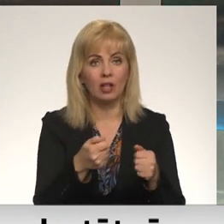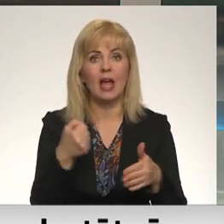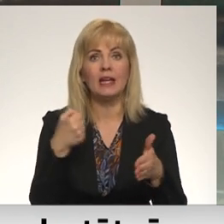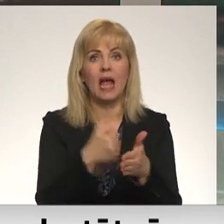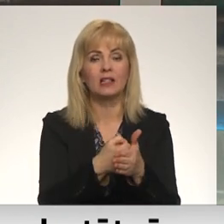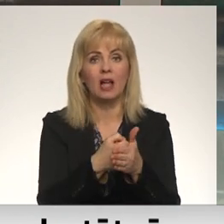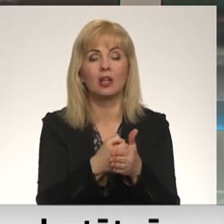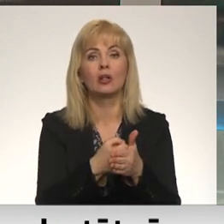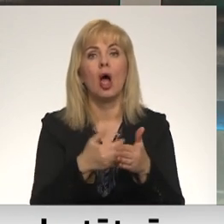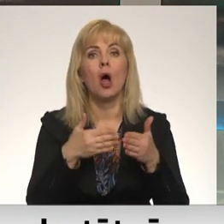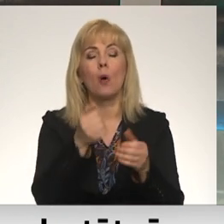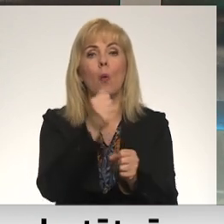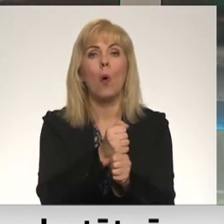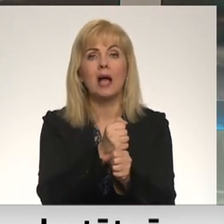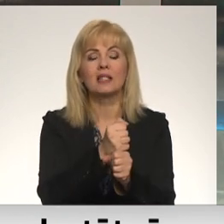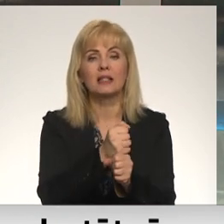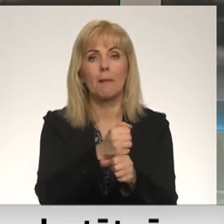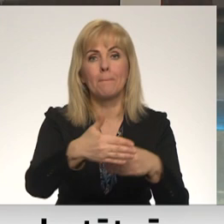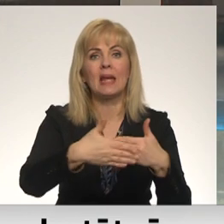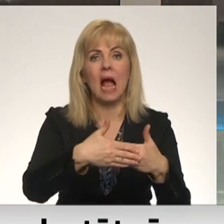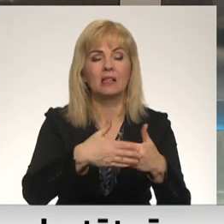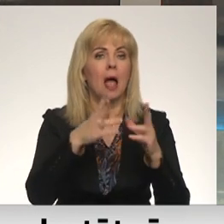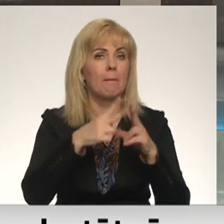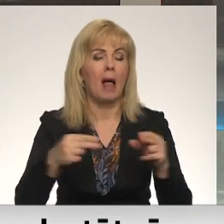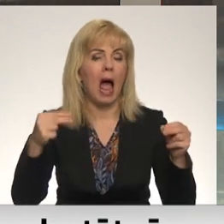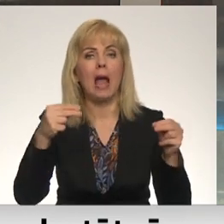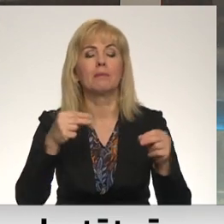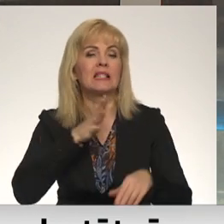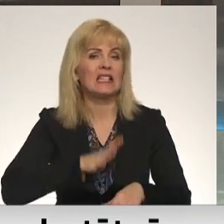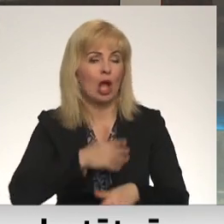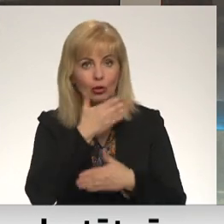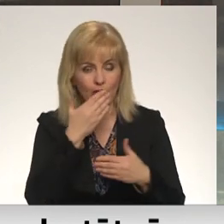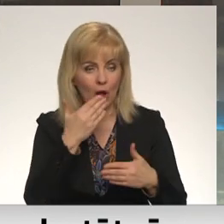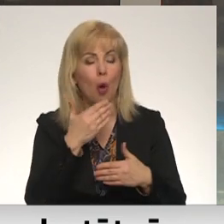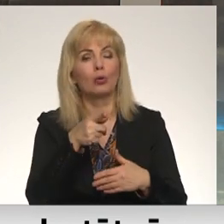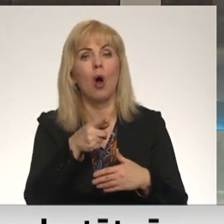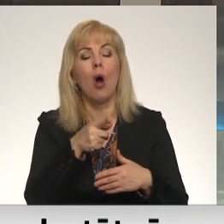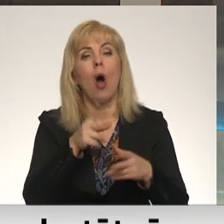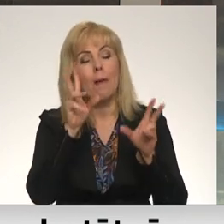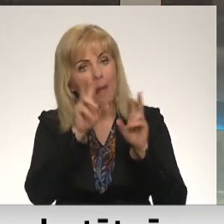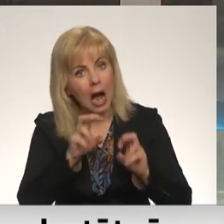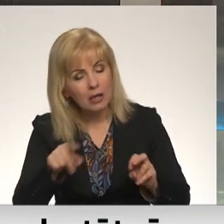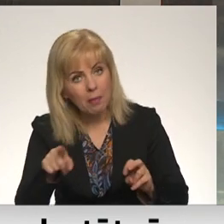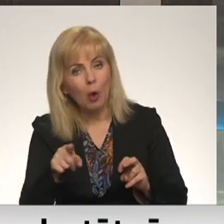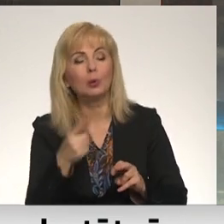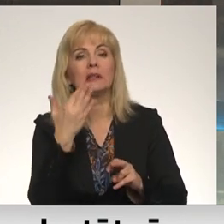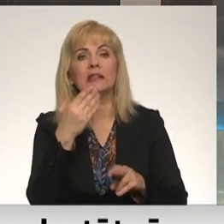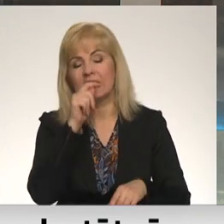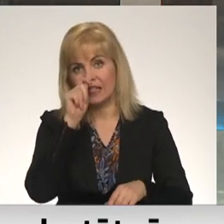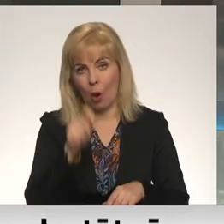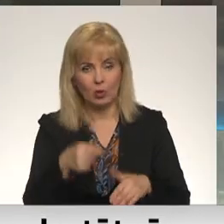ostas piestātnē. Par laimi avārijā cietušo nav. Šodien apdrošināšanas kompānija apskatīja negadījumu vietu, lai aprēķinātu radītos